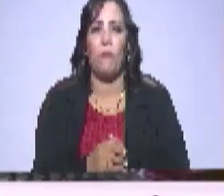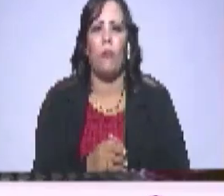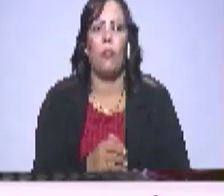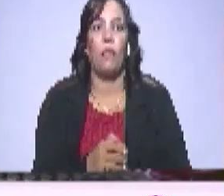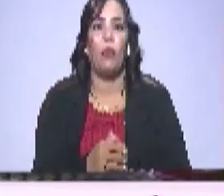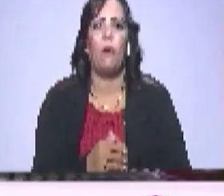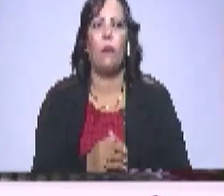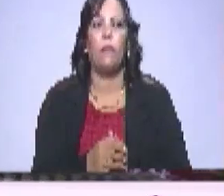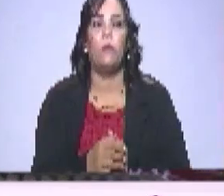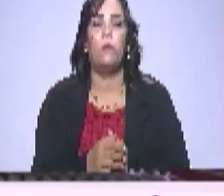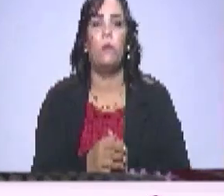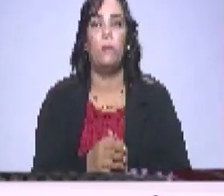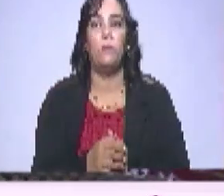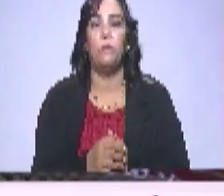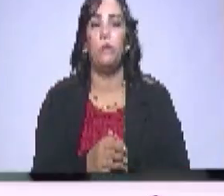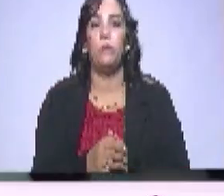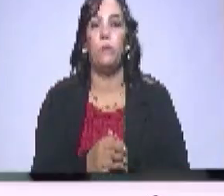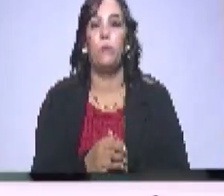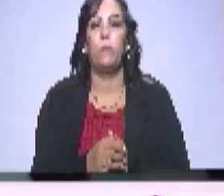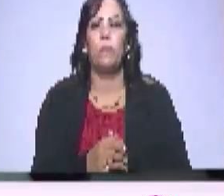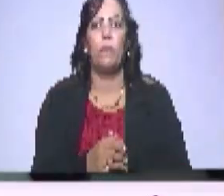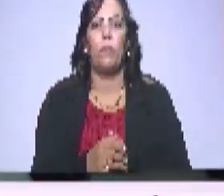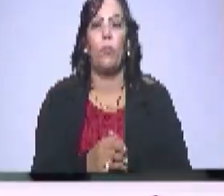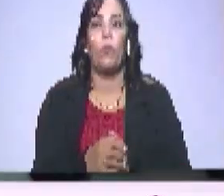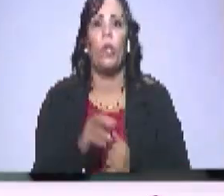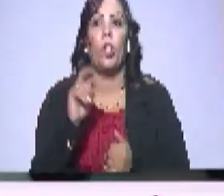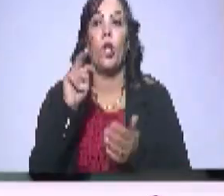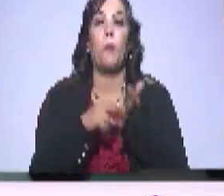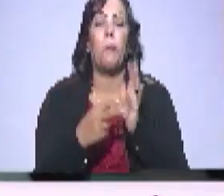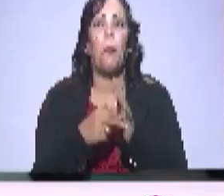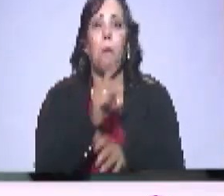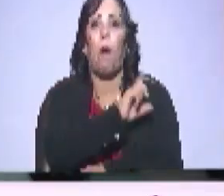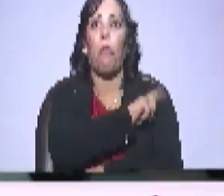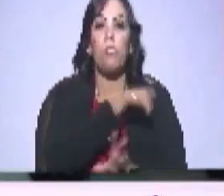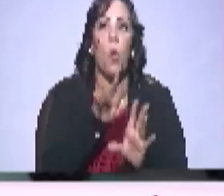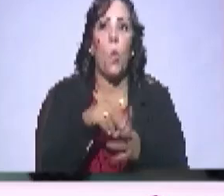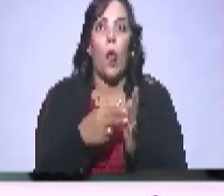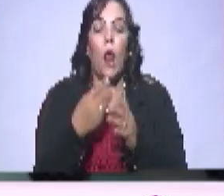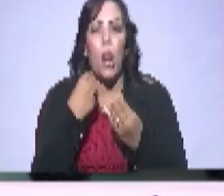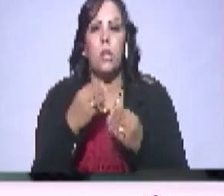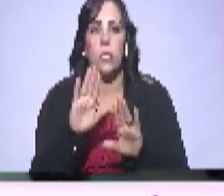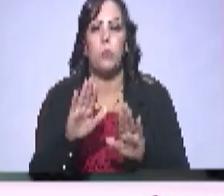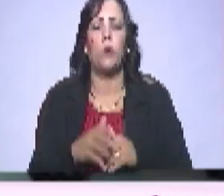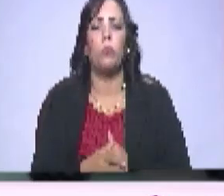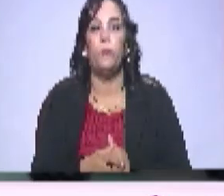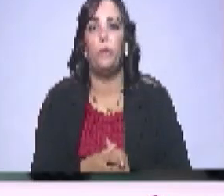فليه. طيب انت اخبار البطاطس ايه وانت شغال في المطبخ؟ لسه